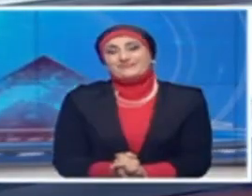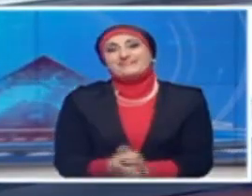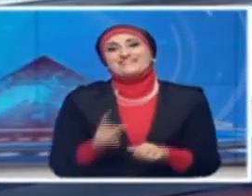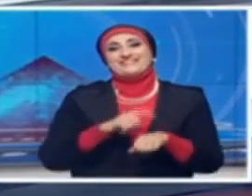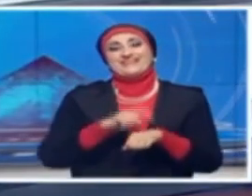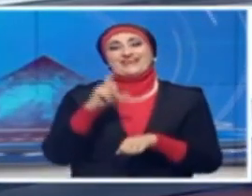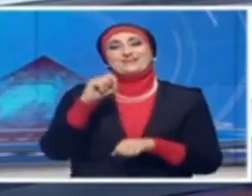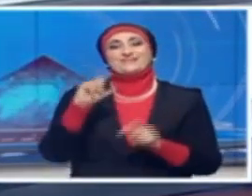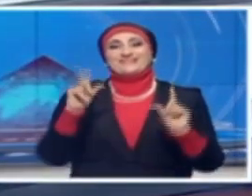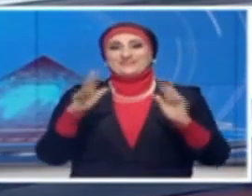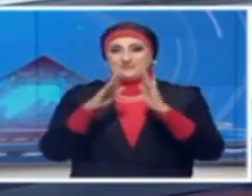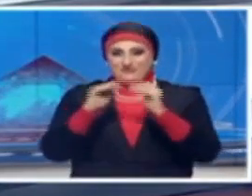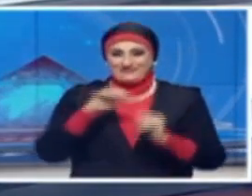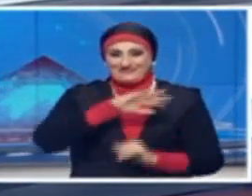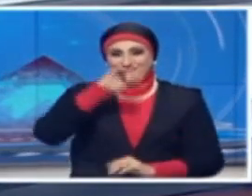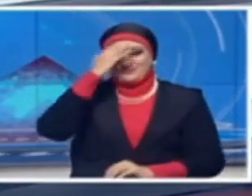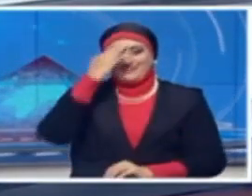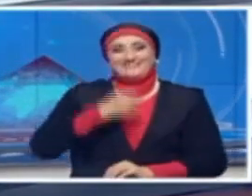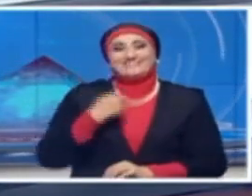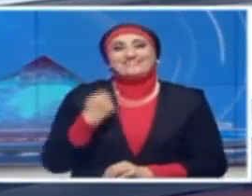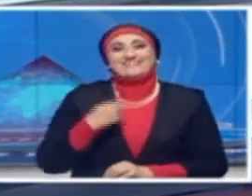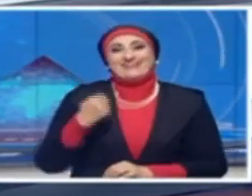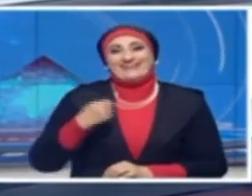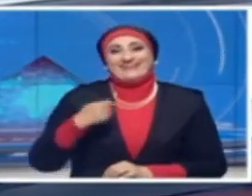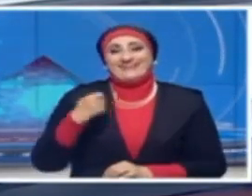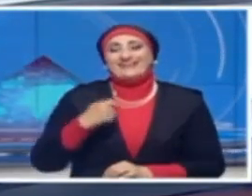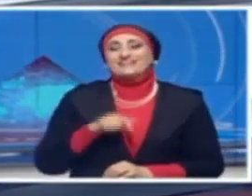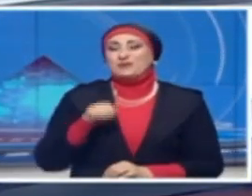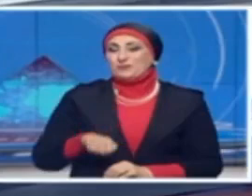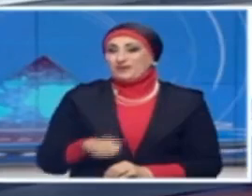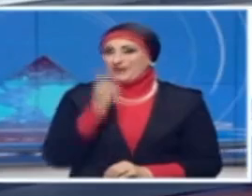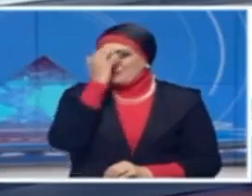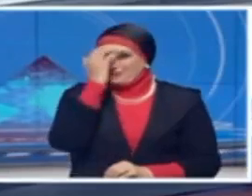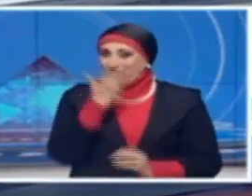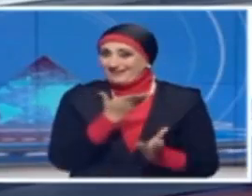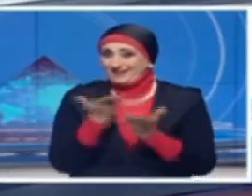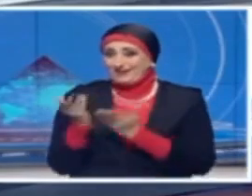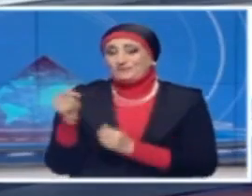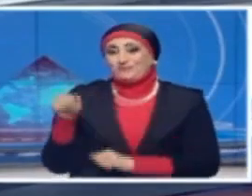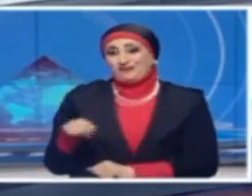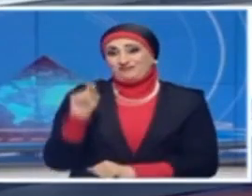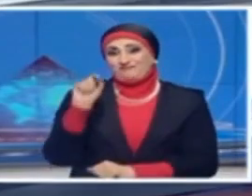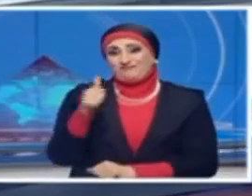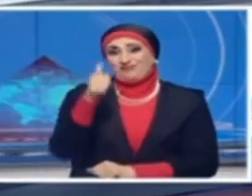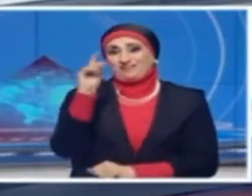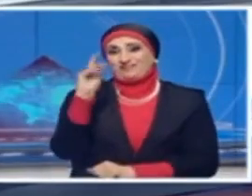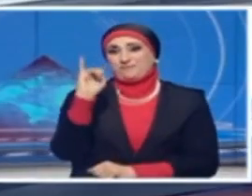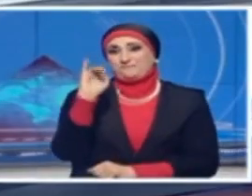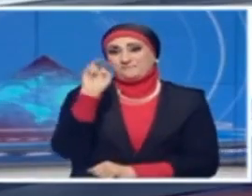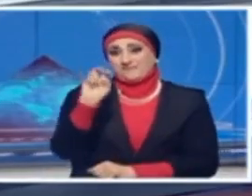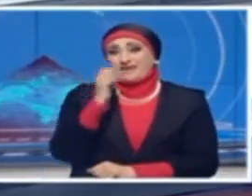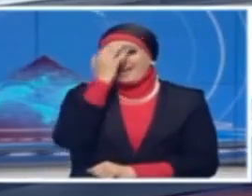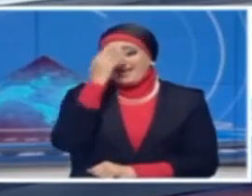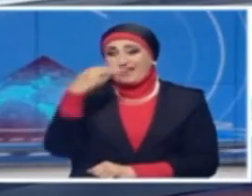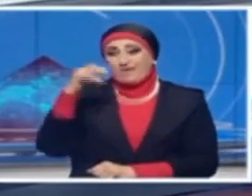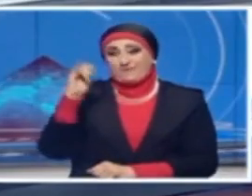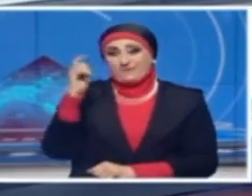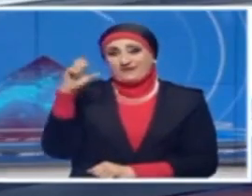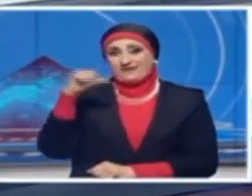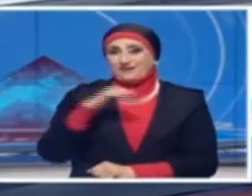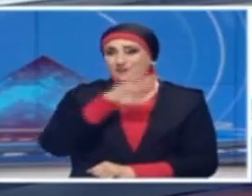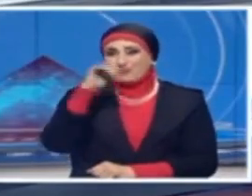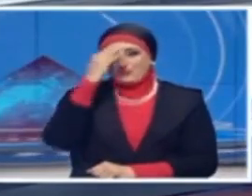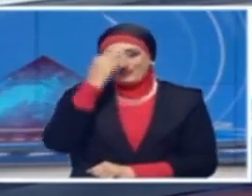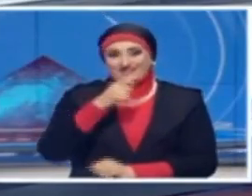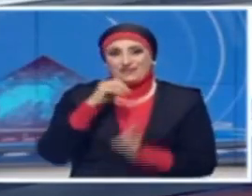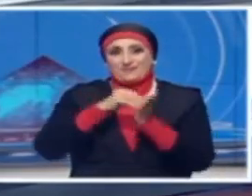الخامسة من التلفزيون المصري. مرحبا بكم مشاهدينا في كل مكان، ومرحبا بك زميلتي فاطمة. أهلا بك عمر، أهلا وسهلا، تحية